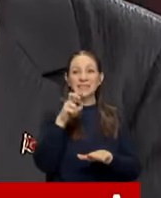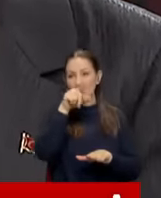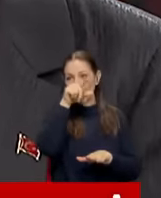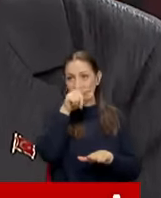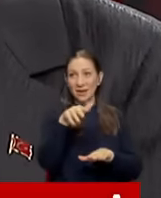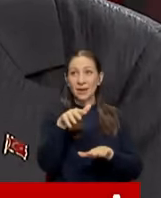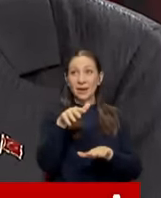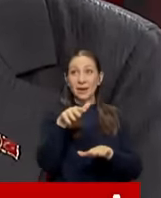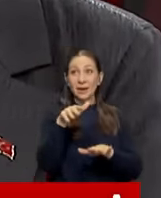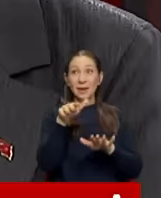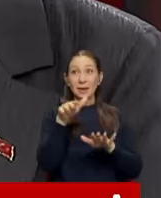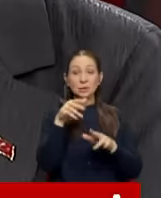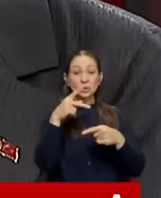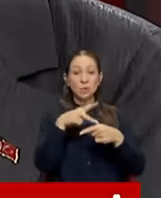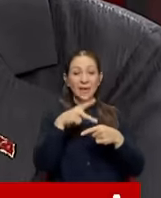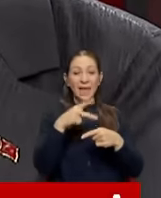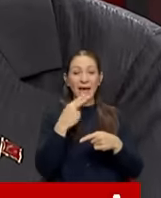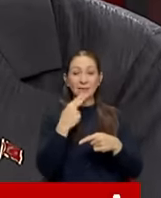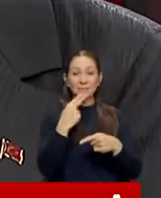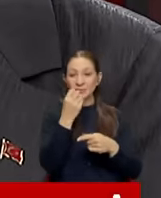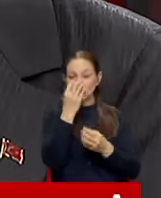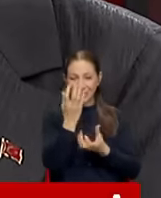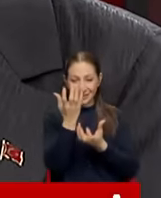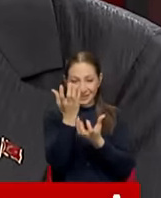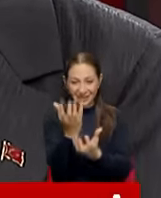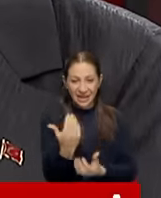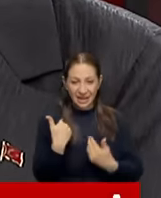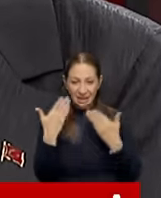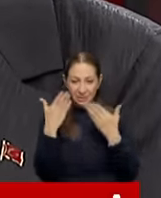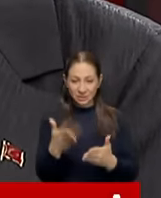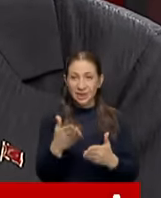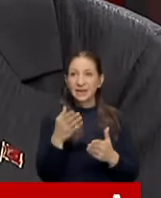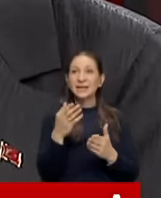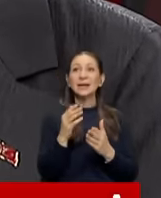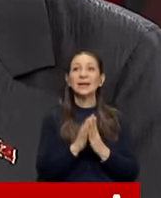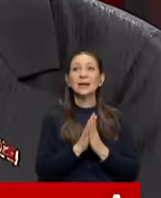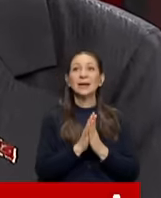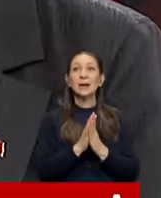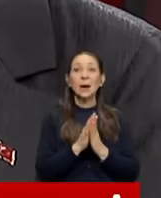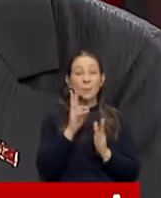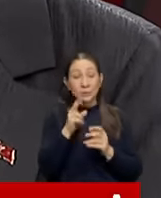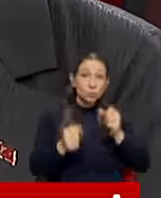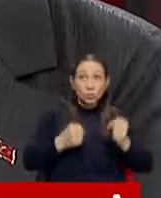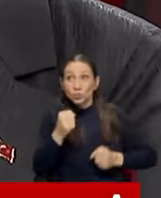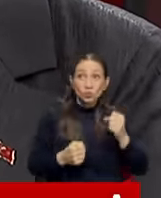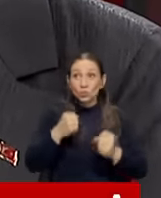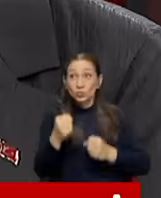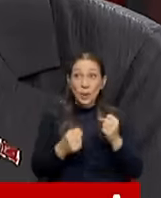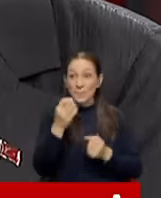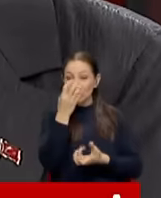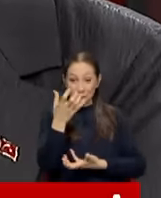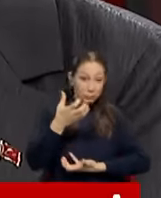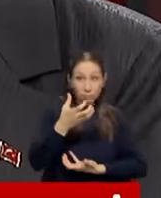Mart'ta V şey Zübeyde Hanım heykeline çiçek bırakmaya gitmiştik karanfili bırakmaya gitmiştik baktım koşa koşa elinde bir